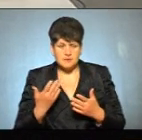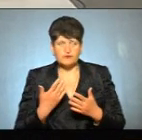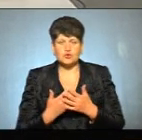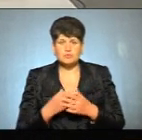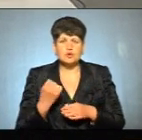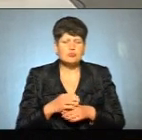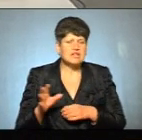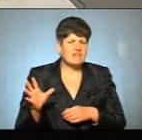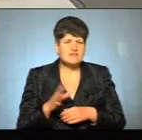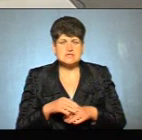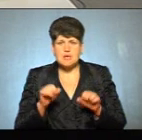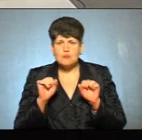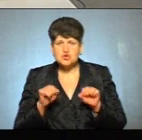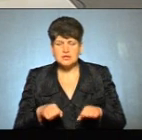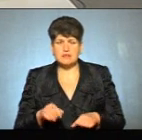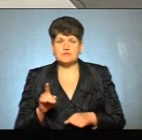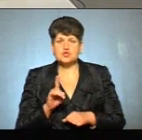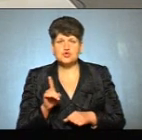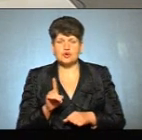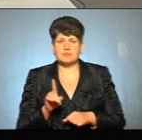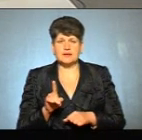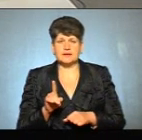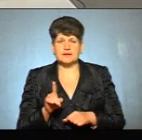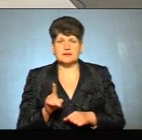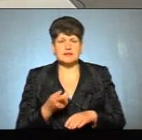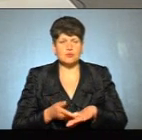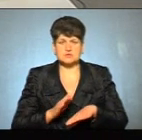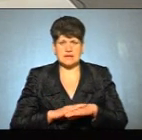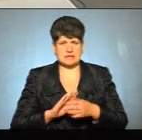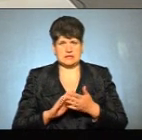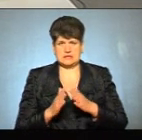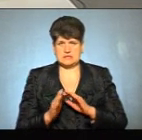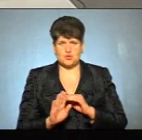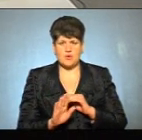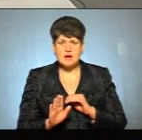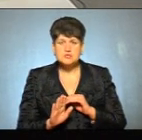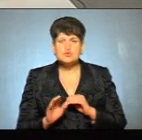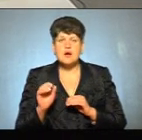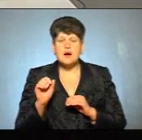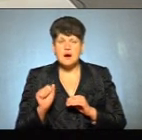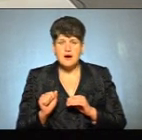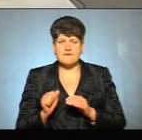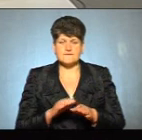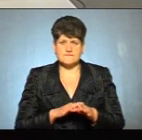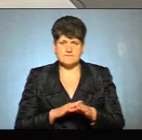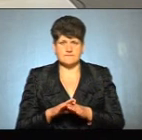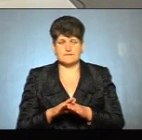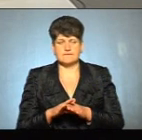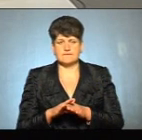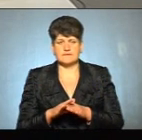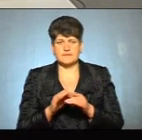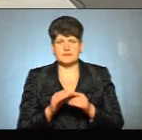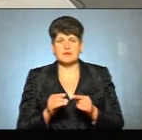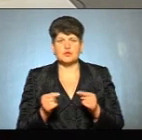робили все можливе, щоби не напружувати ситуації, але дотриматися рівно ж